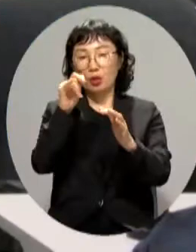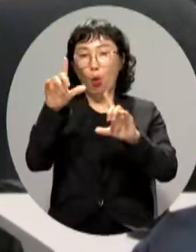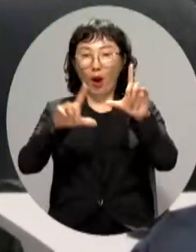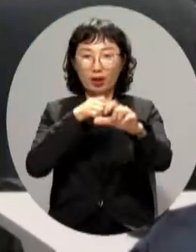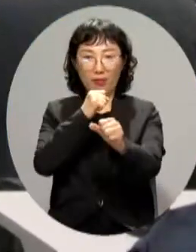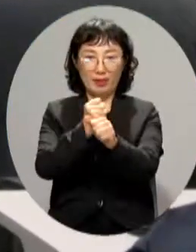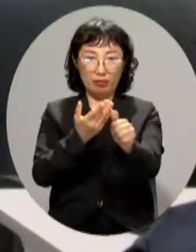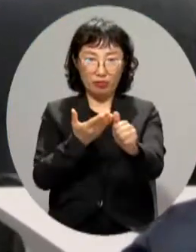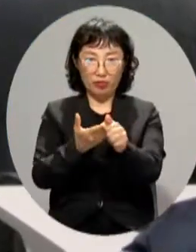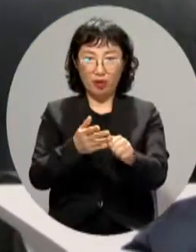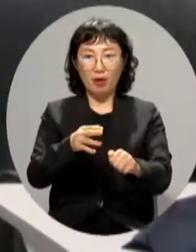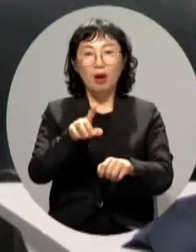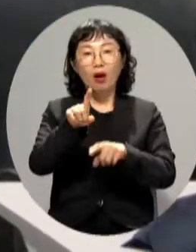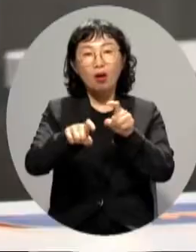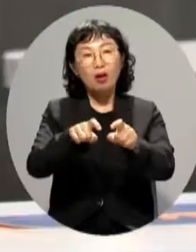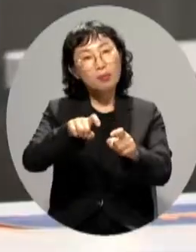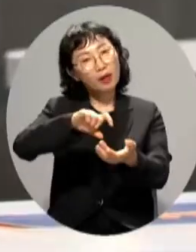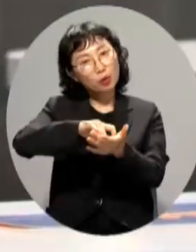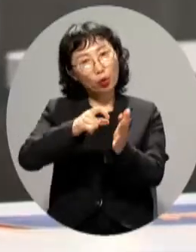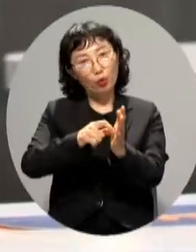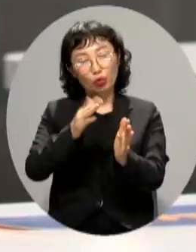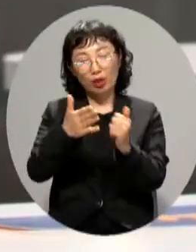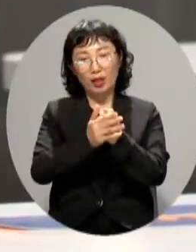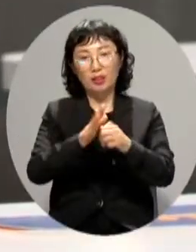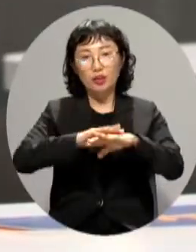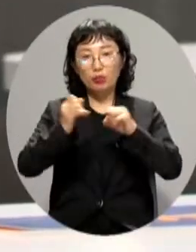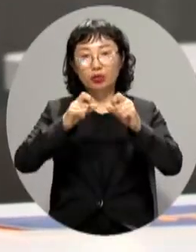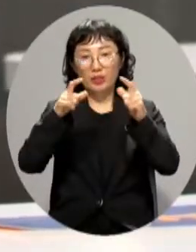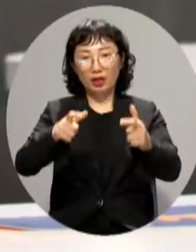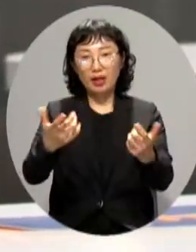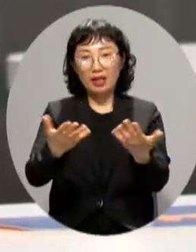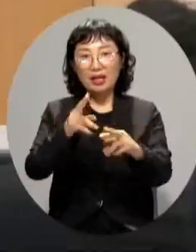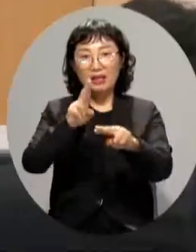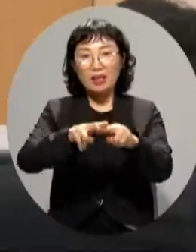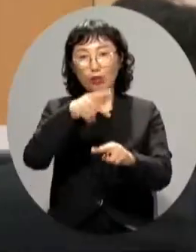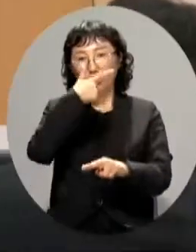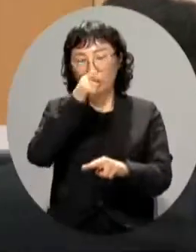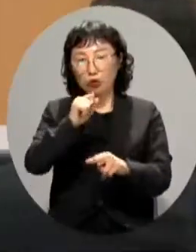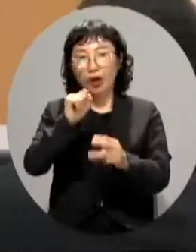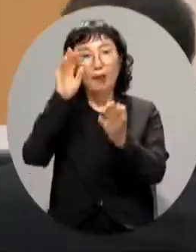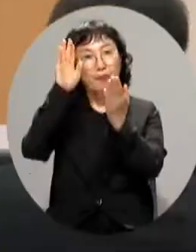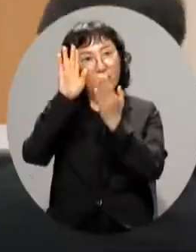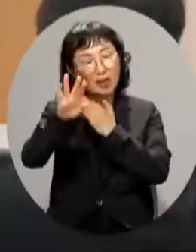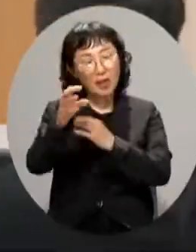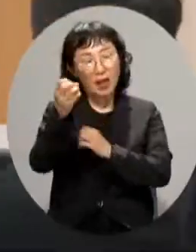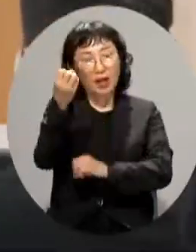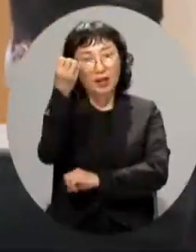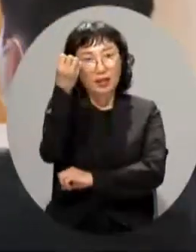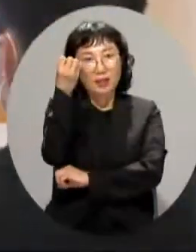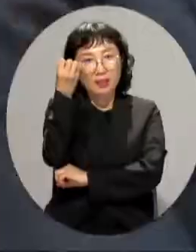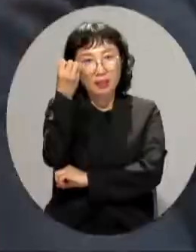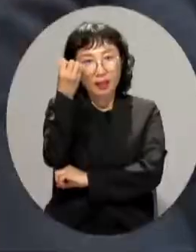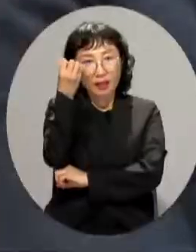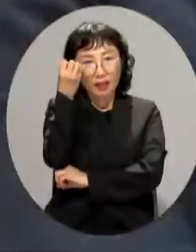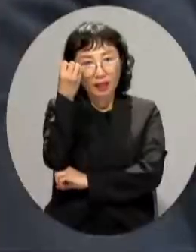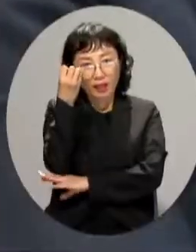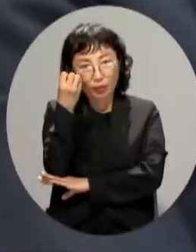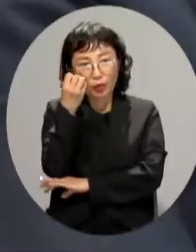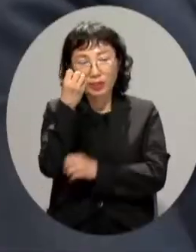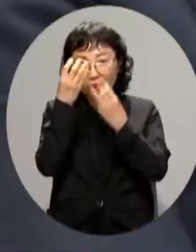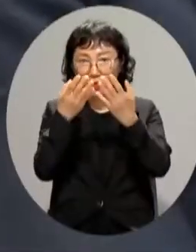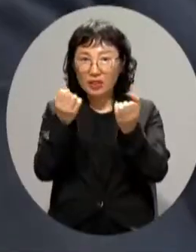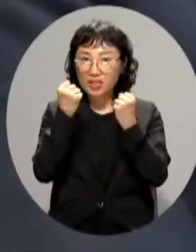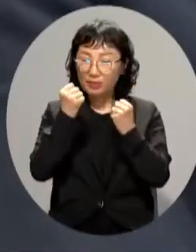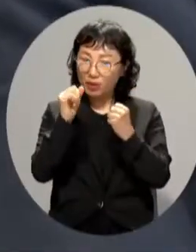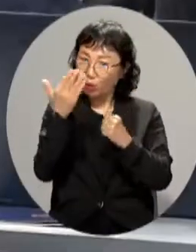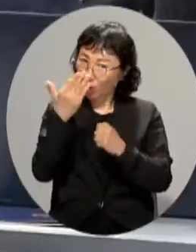걸음마 수준인 도내 창업 생태계가 일자리가 부족한 전북의 미래 돌파구가 될 수 있을지 일회성